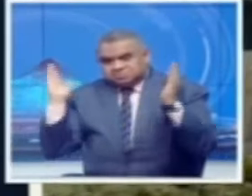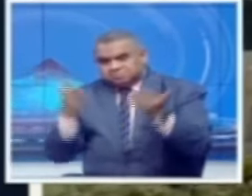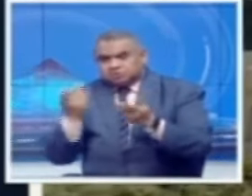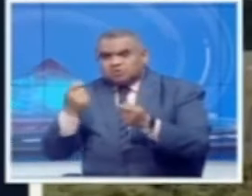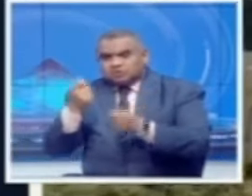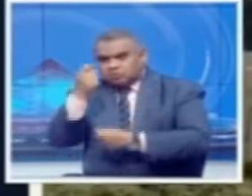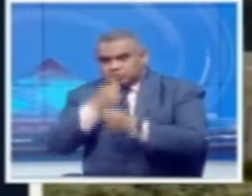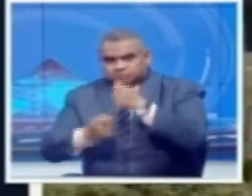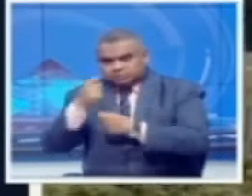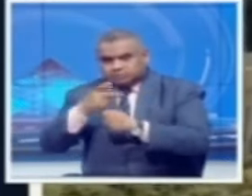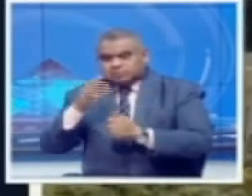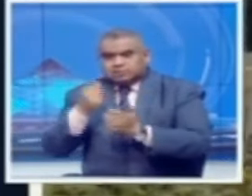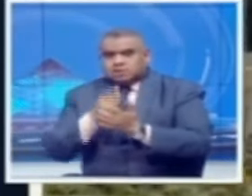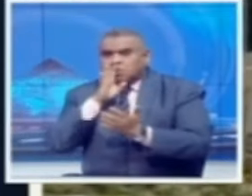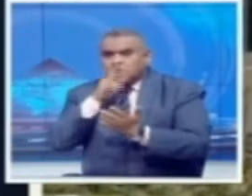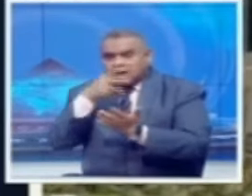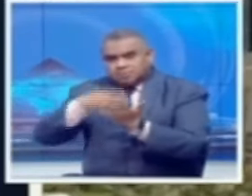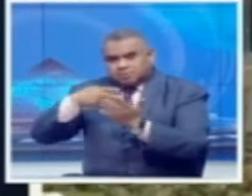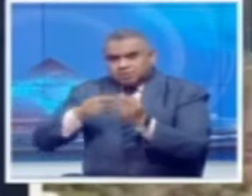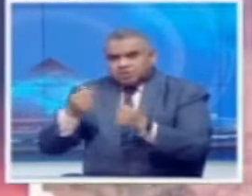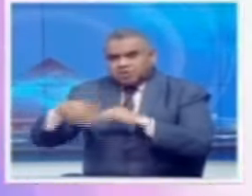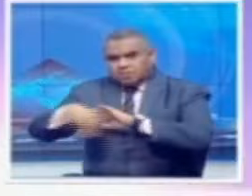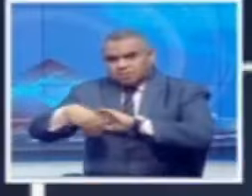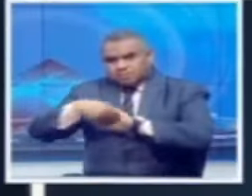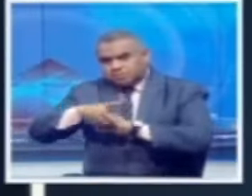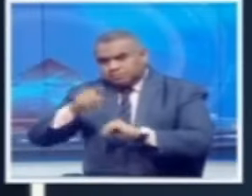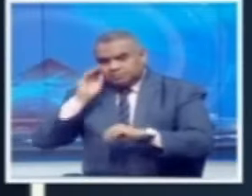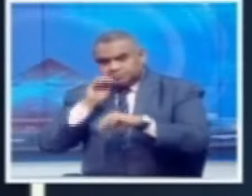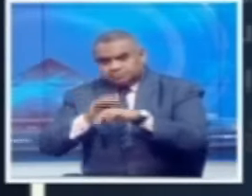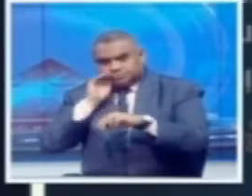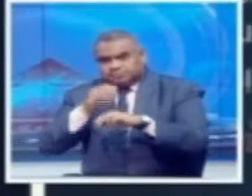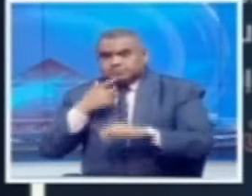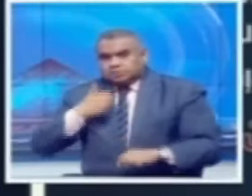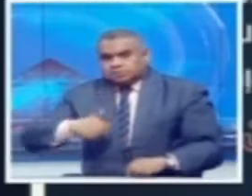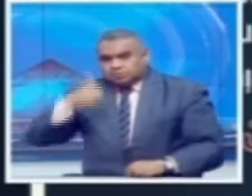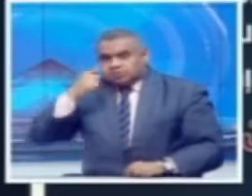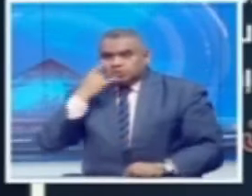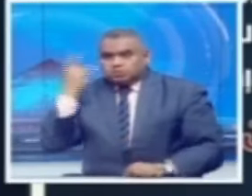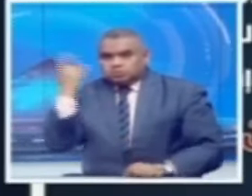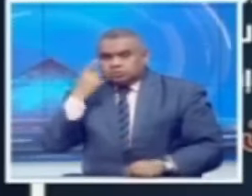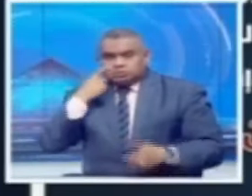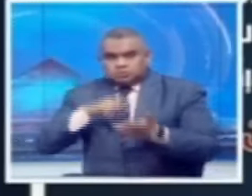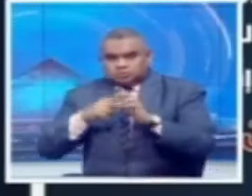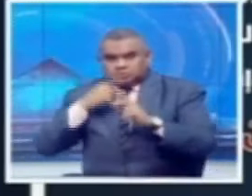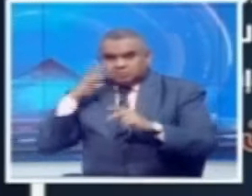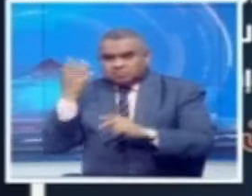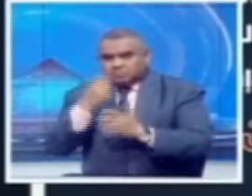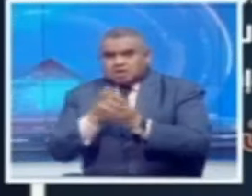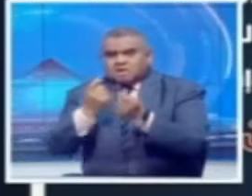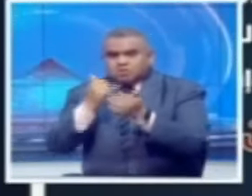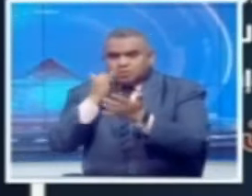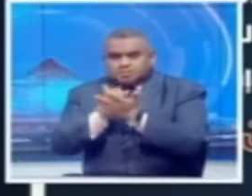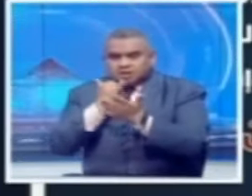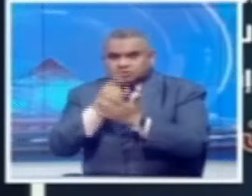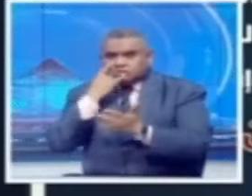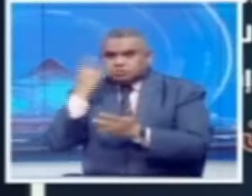الأجنبي وتزوير المحررات الرسمية والفساد الوظيفي، تمكنت الإدارة العامة لمكافحة جرائم الأموال العامة